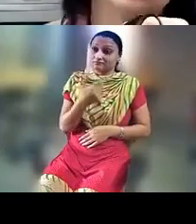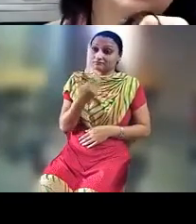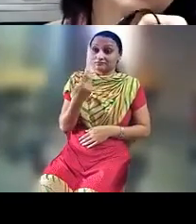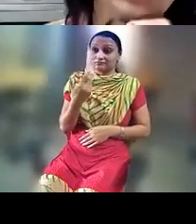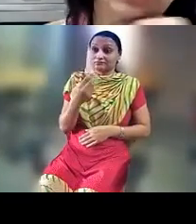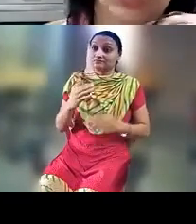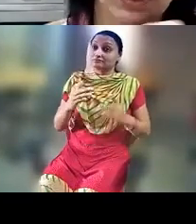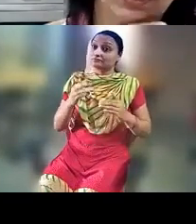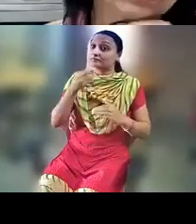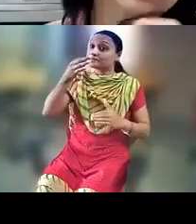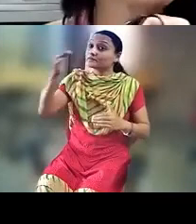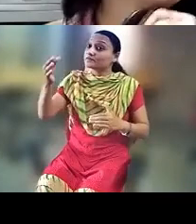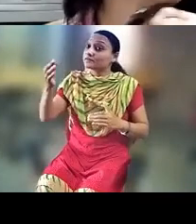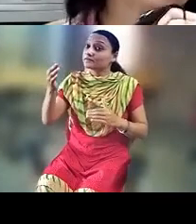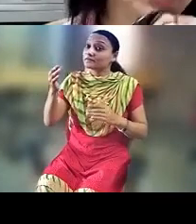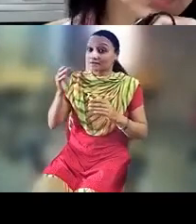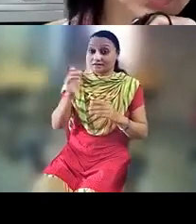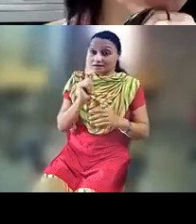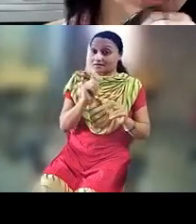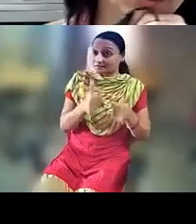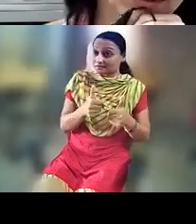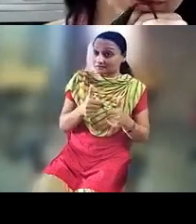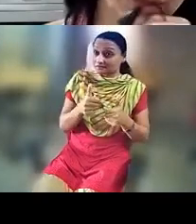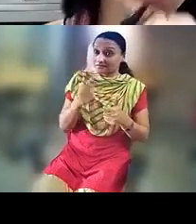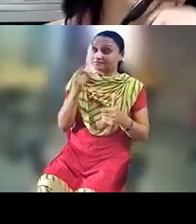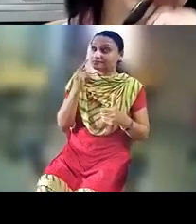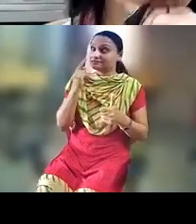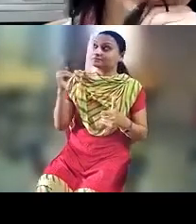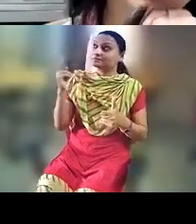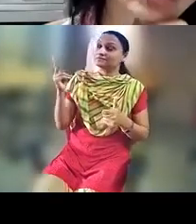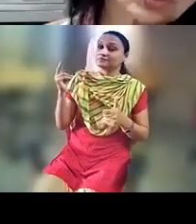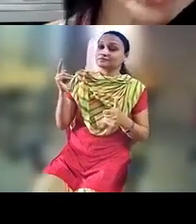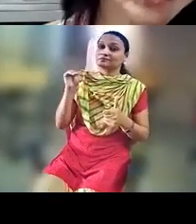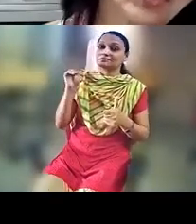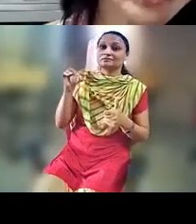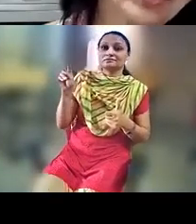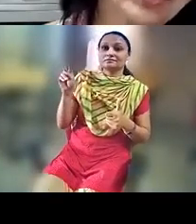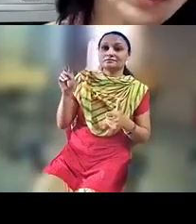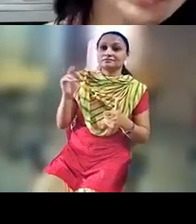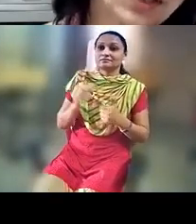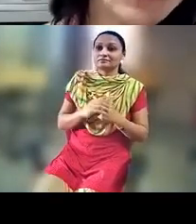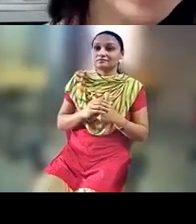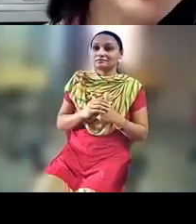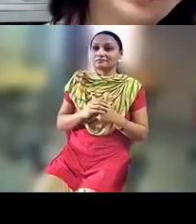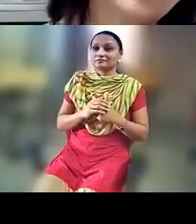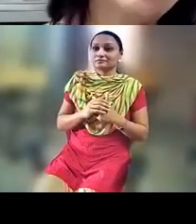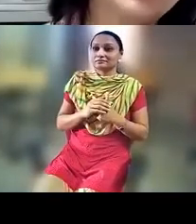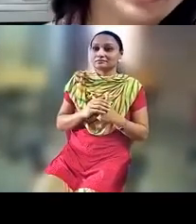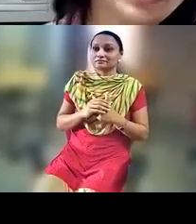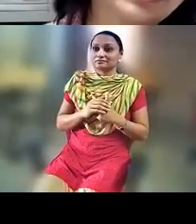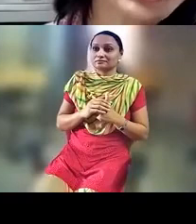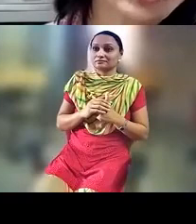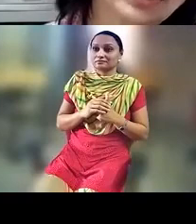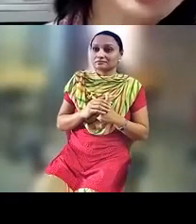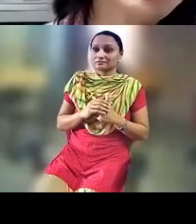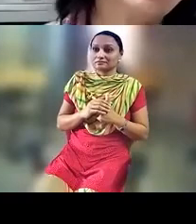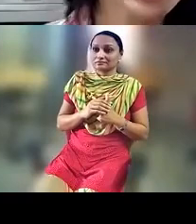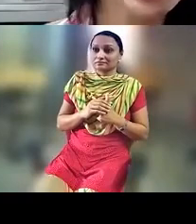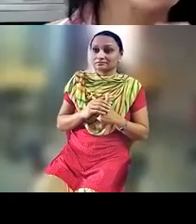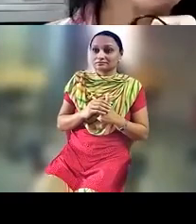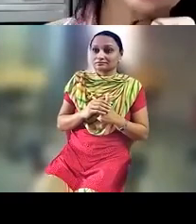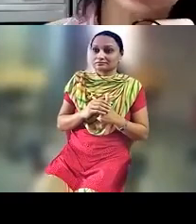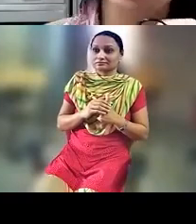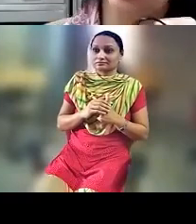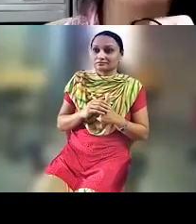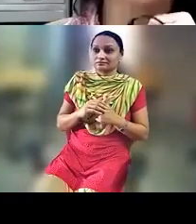करेगा वो आपकी तरफ देखेगा कि वो मेरी तारीफ करेंगे, पर हमें उसको ये गर्व अपने आप में लाने की जरूरत है कि वो